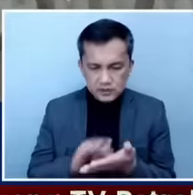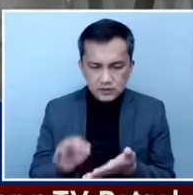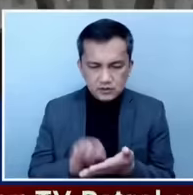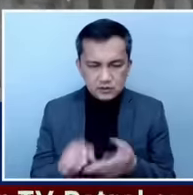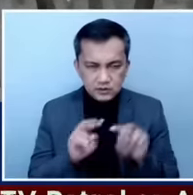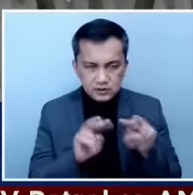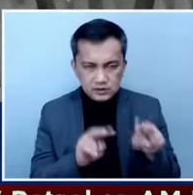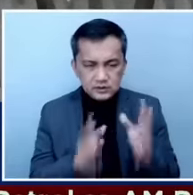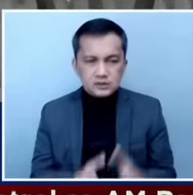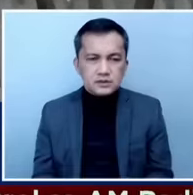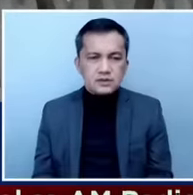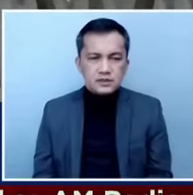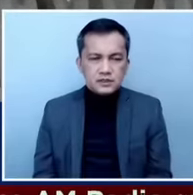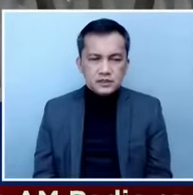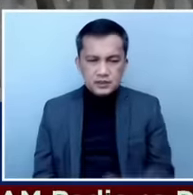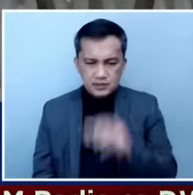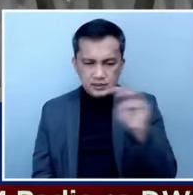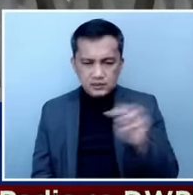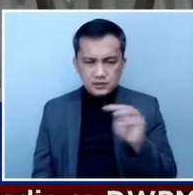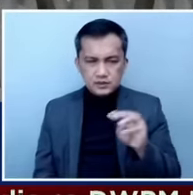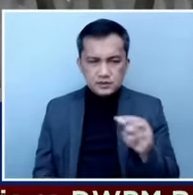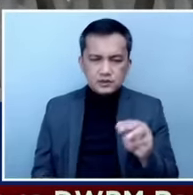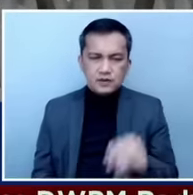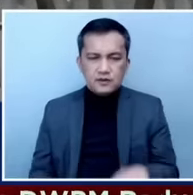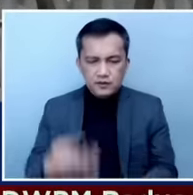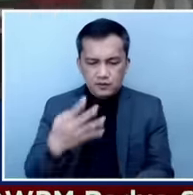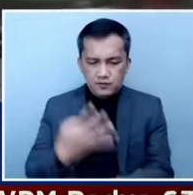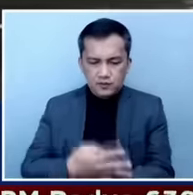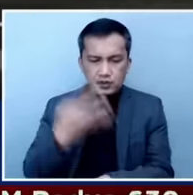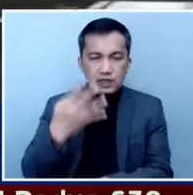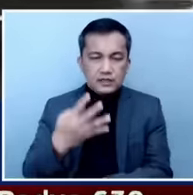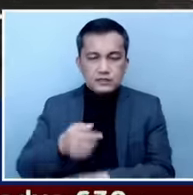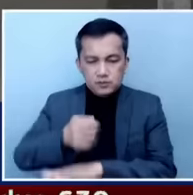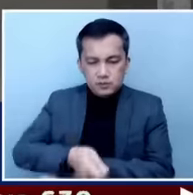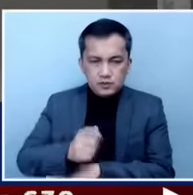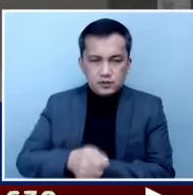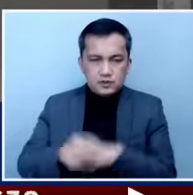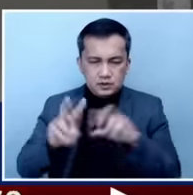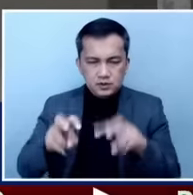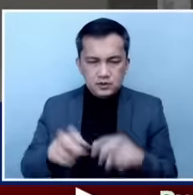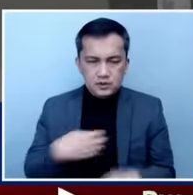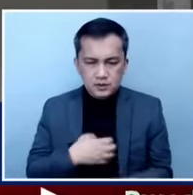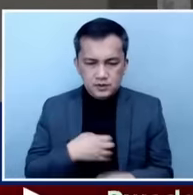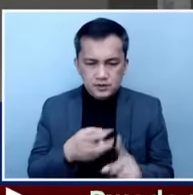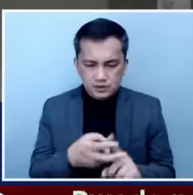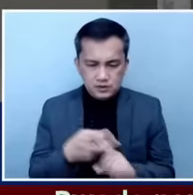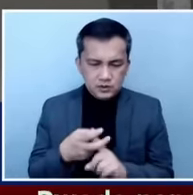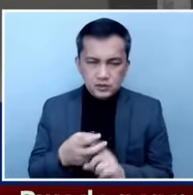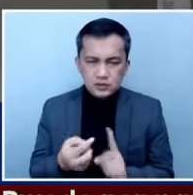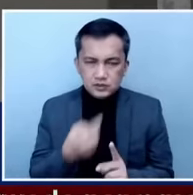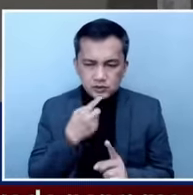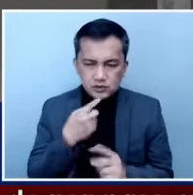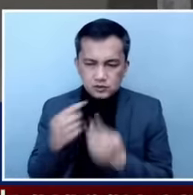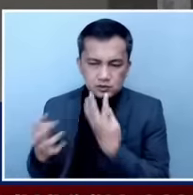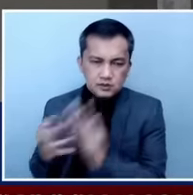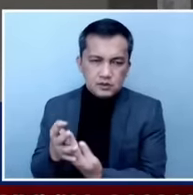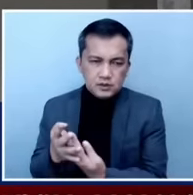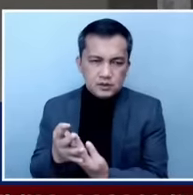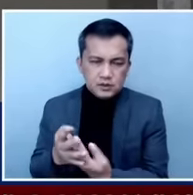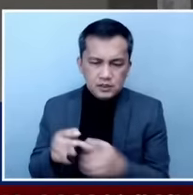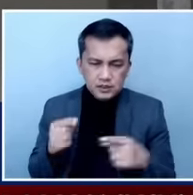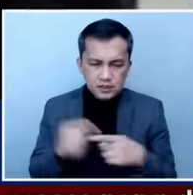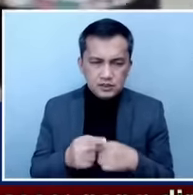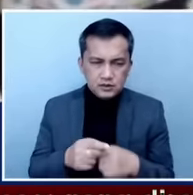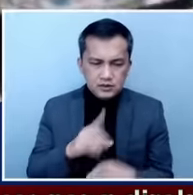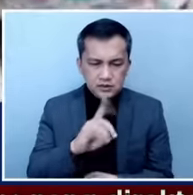namin. Sa Lunes, ang ika-apat na pagdinig ng preliminary investigation ng reklamong kidnapping at serious illegal detention laban kina